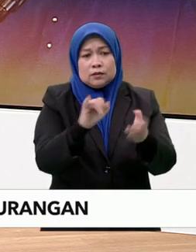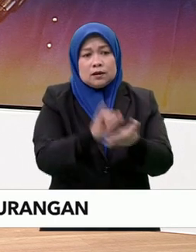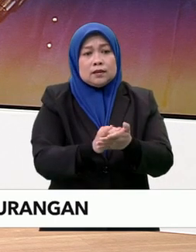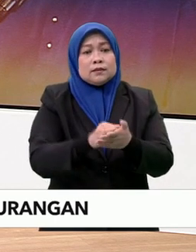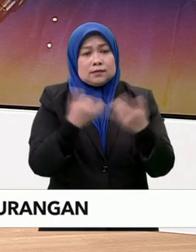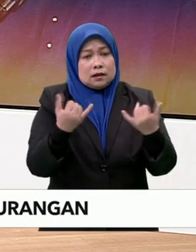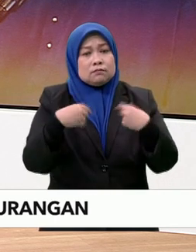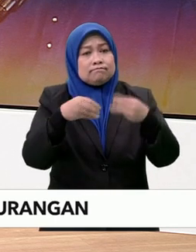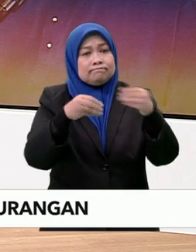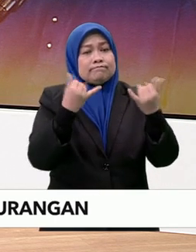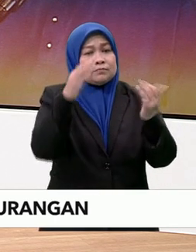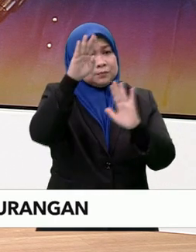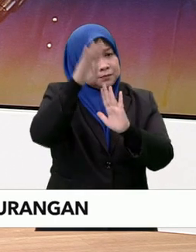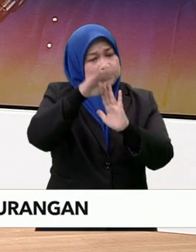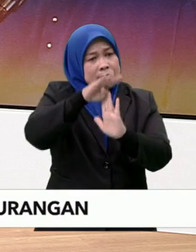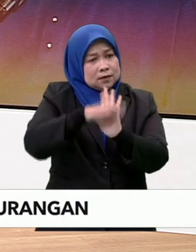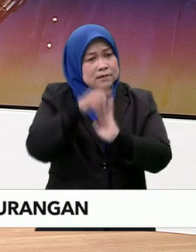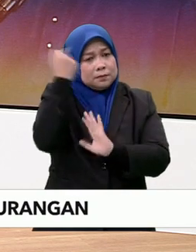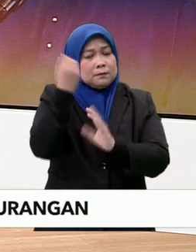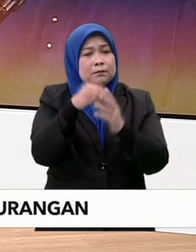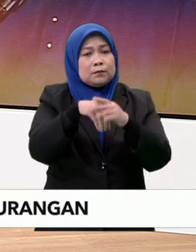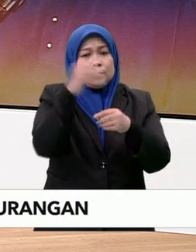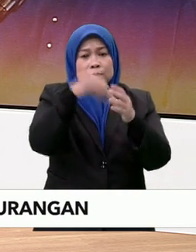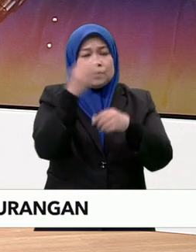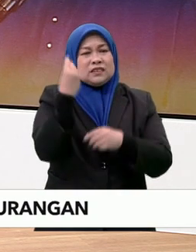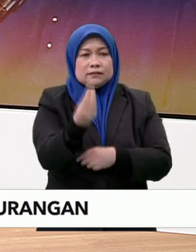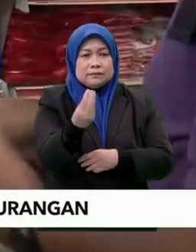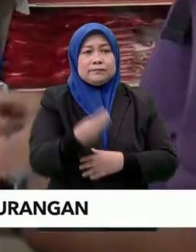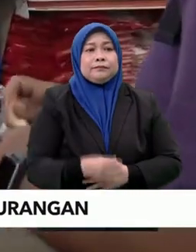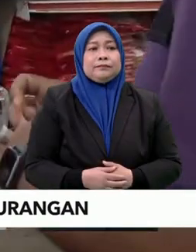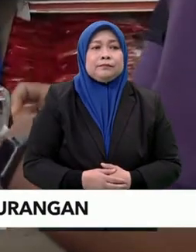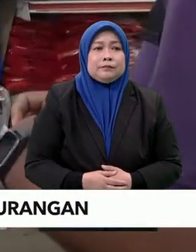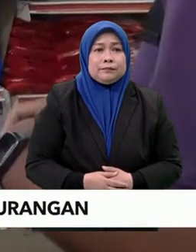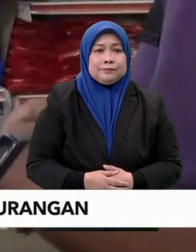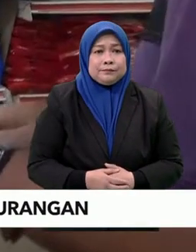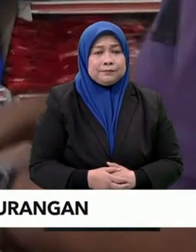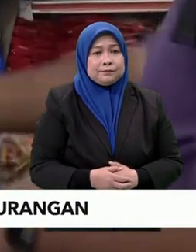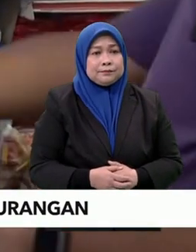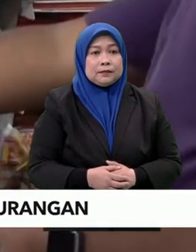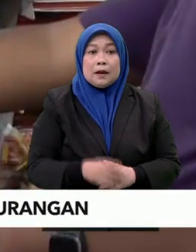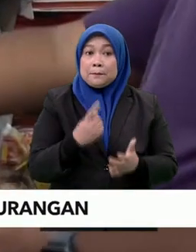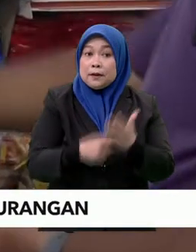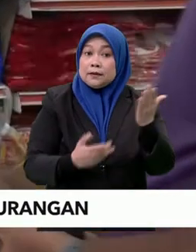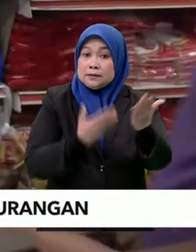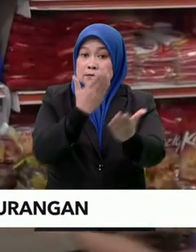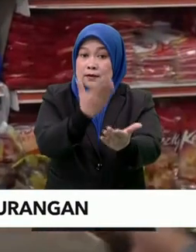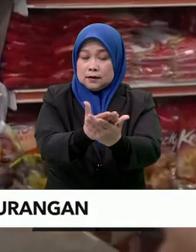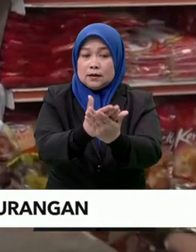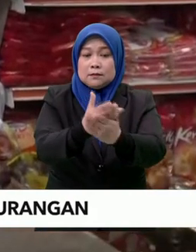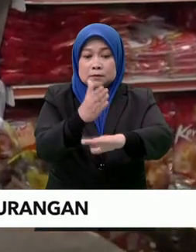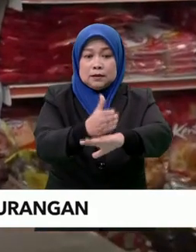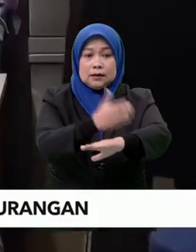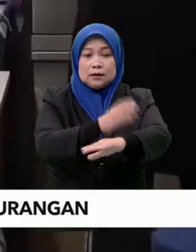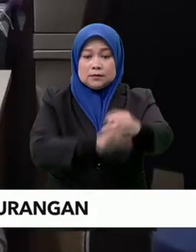di pasaran ketika ini disebabkan pengeluaran yang rendah apa yang disarankan adalah meningkatkan